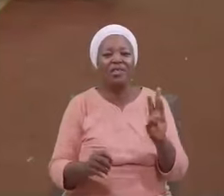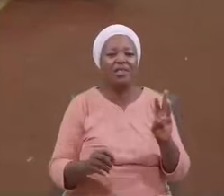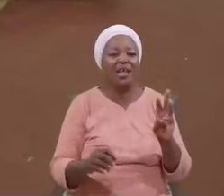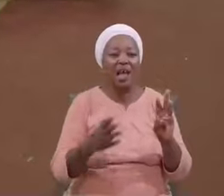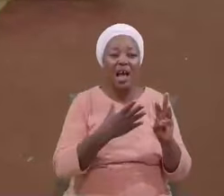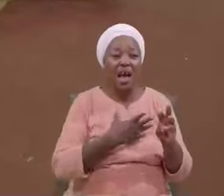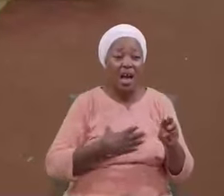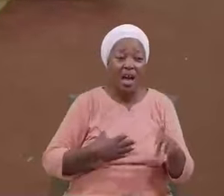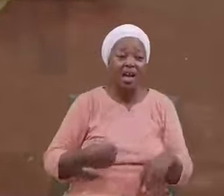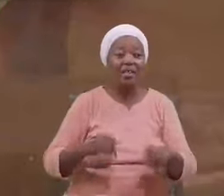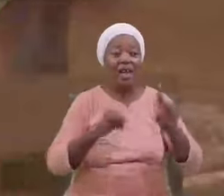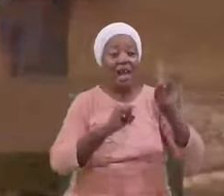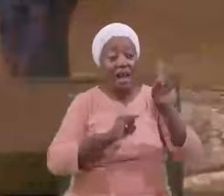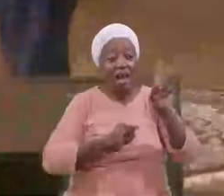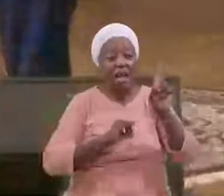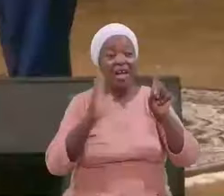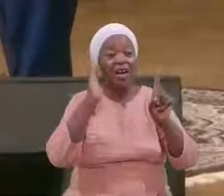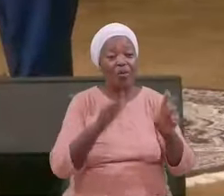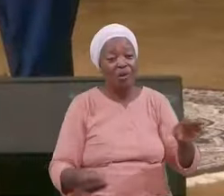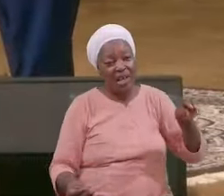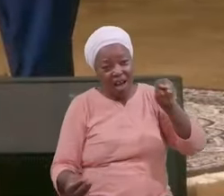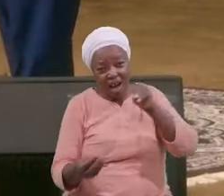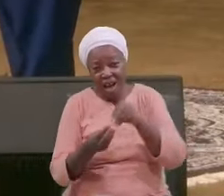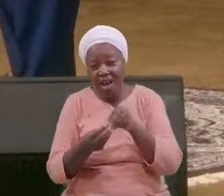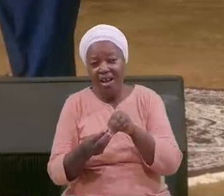J'ajouterai à tes jours,